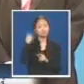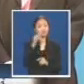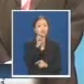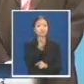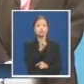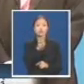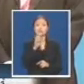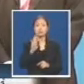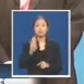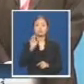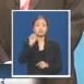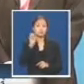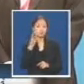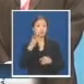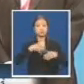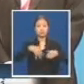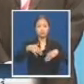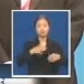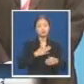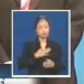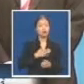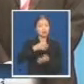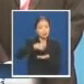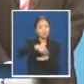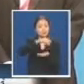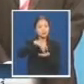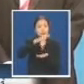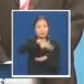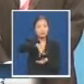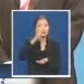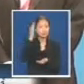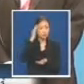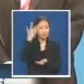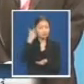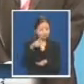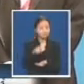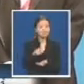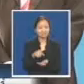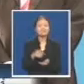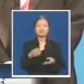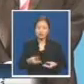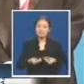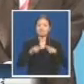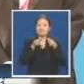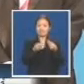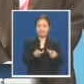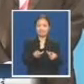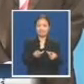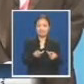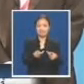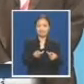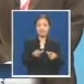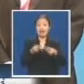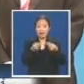ชุมชนก็เป็นอย่างที่ได้มีการรายงานไปเมื่อสักครู่อยู่บนหลักการของการให้อย่างมีคุณค่ารับอย่าง